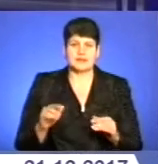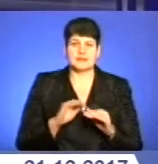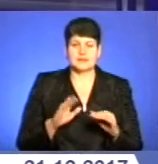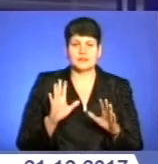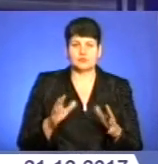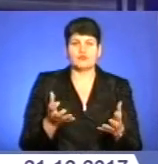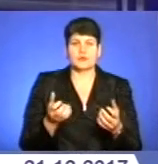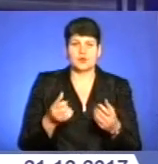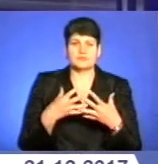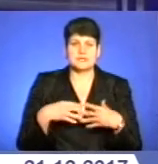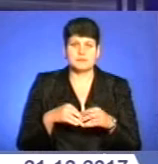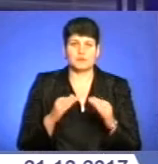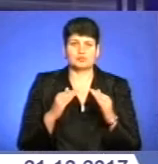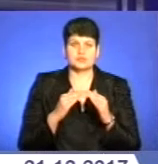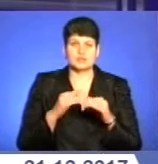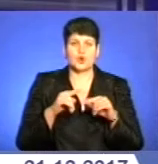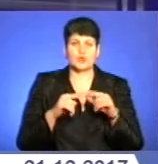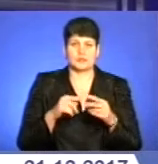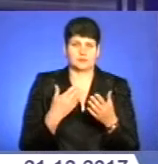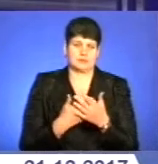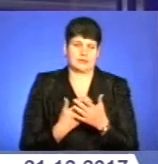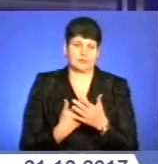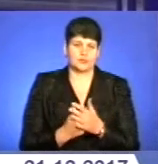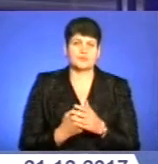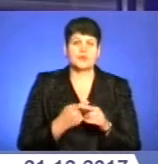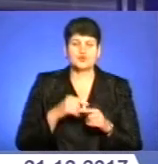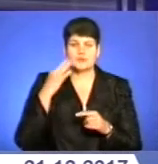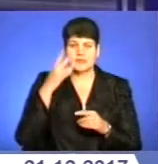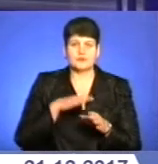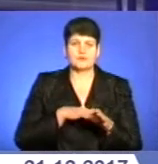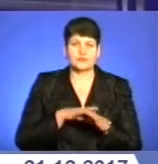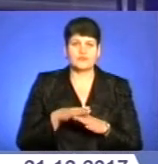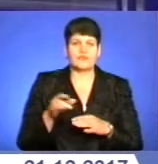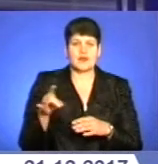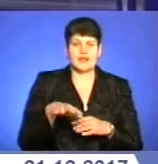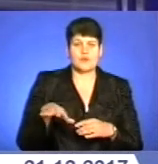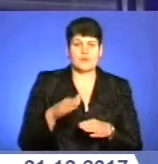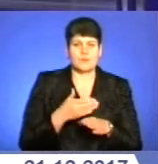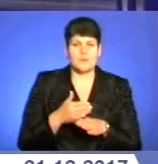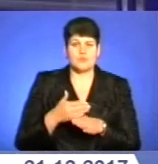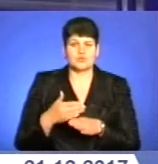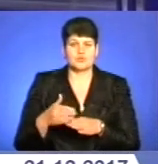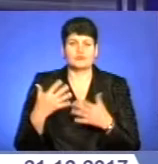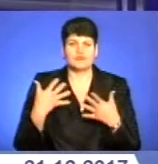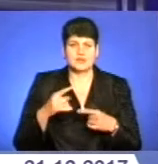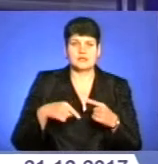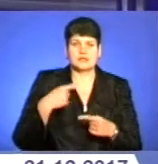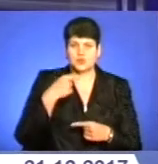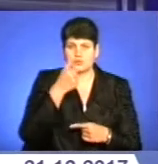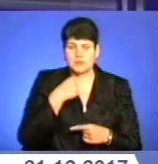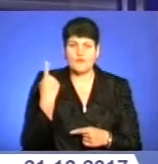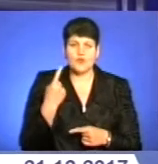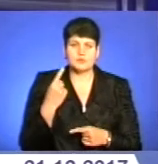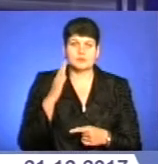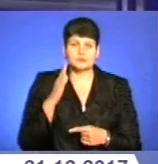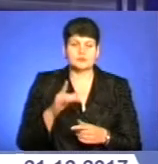у прийомних сім'ях і будинках родинного типу. Цю ідею реалізовуватимуть в регіоні поступово. Вже у наступному році в області